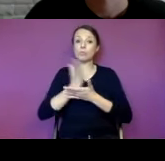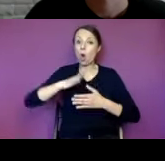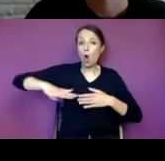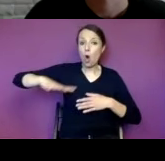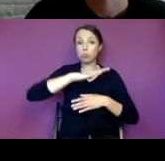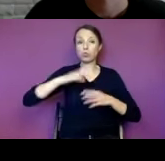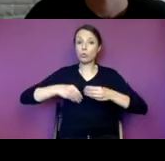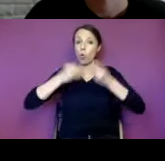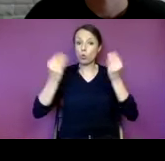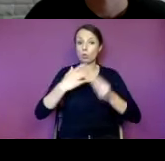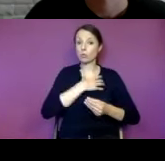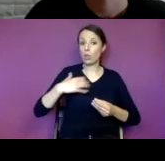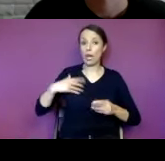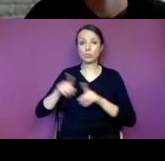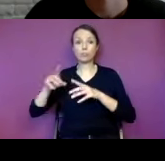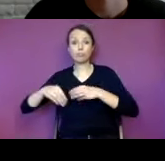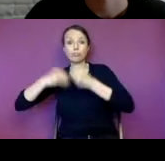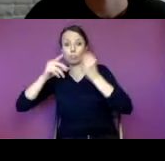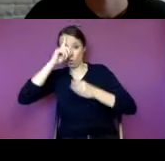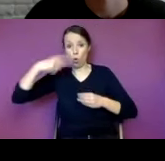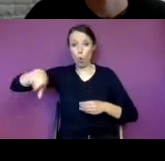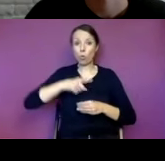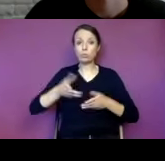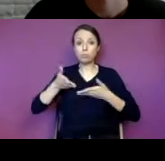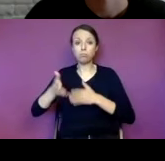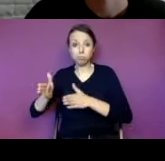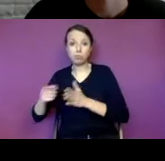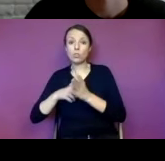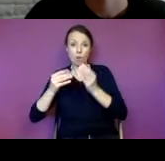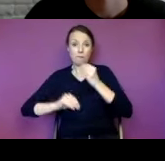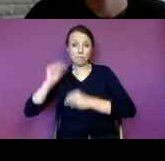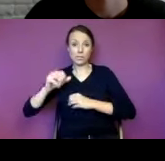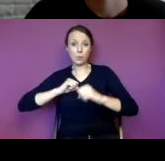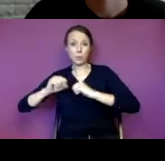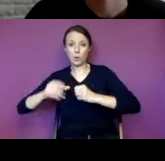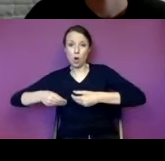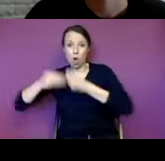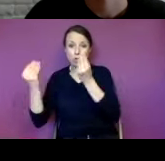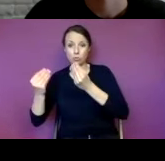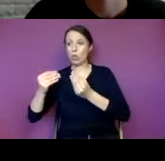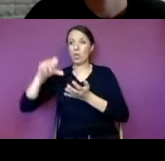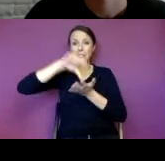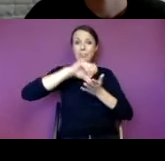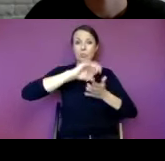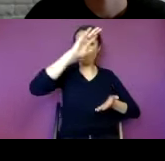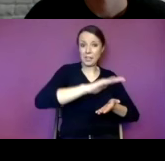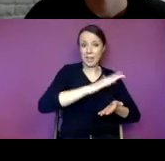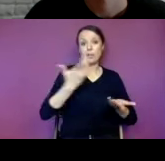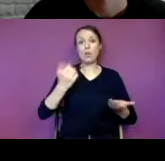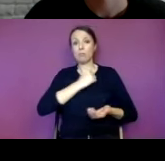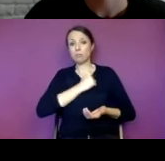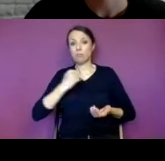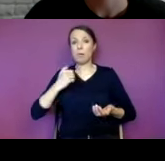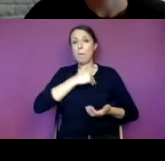czy demograficznego no, mają większą dynamikę niż to centrum. No, w warunkach polskich no, tego nie ma i pewnie nie